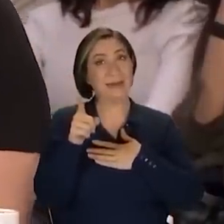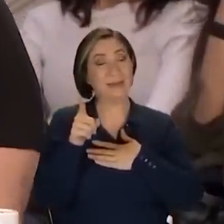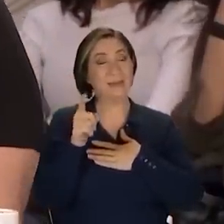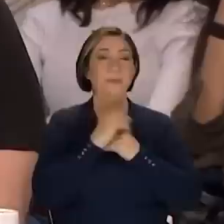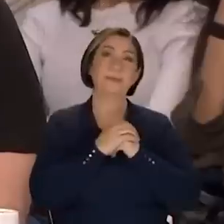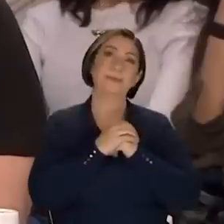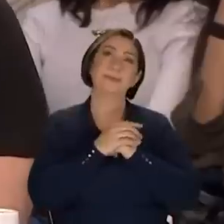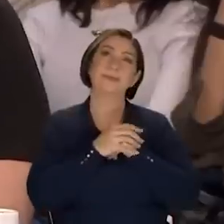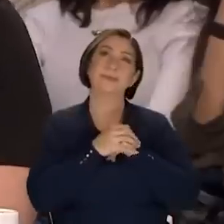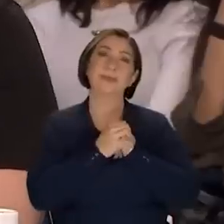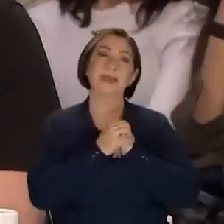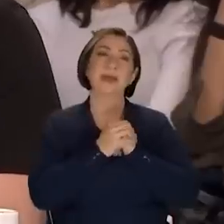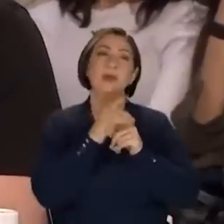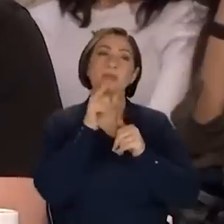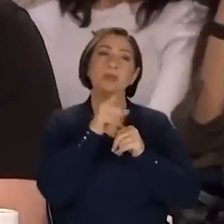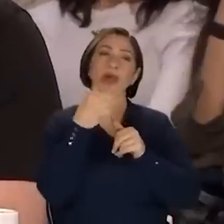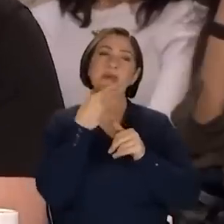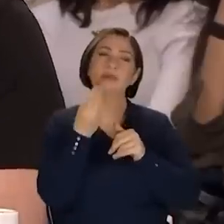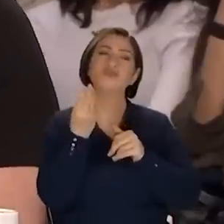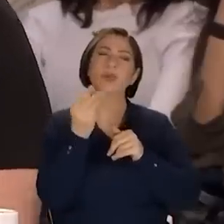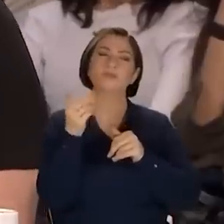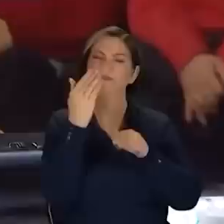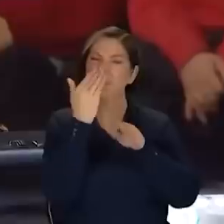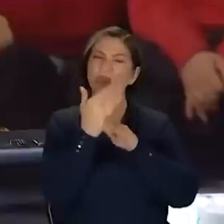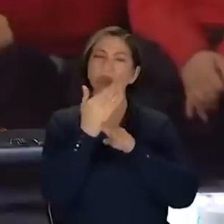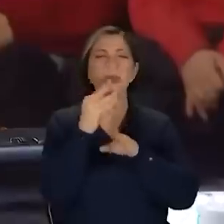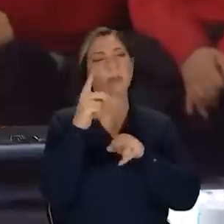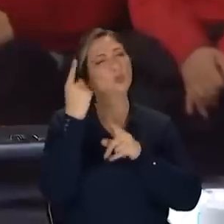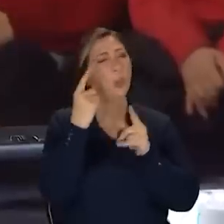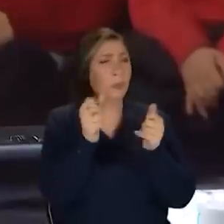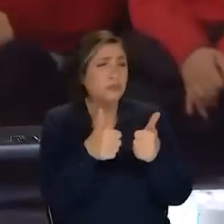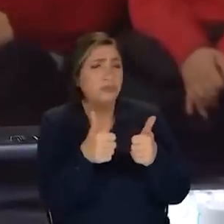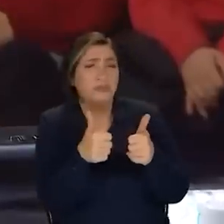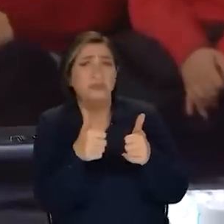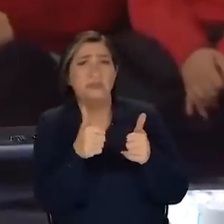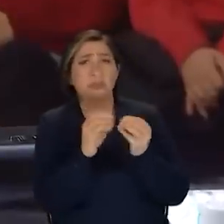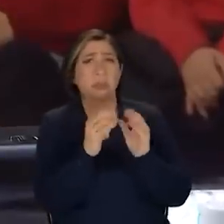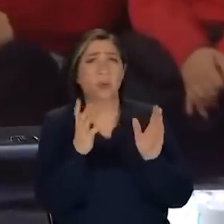bir şey olarak alıyorum ben yani bunları buraya yakıştırıyorum diye düşünüyor herhalde okey